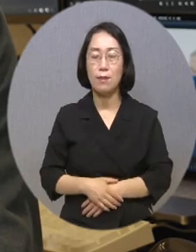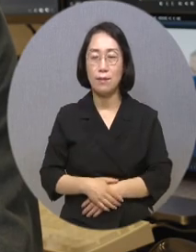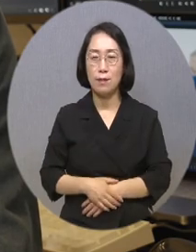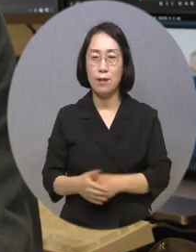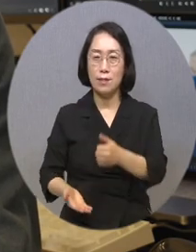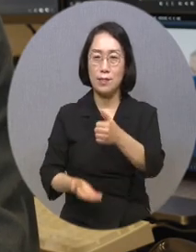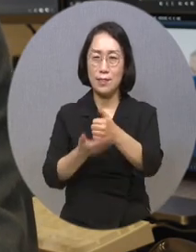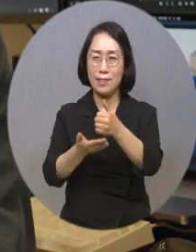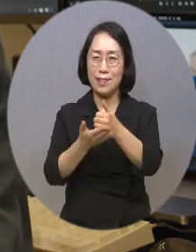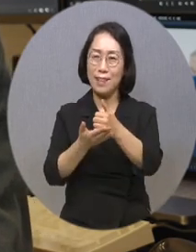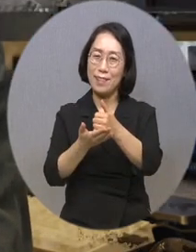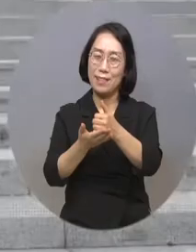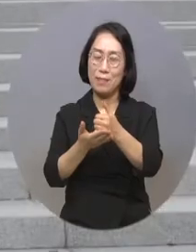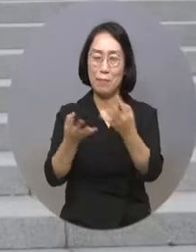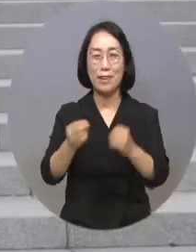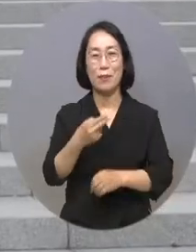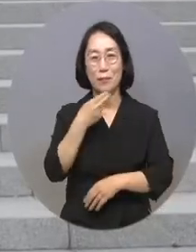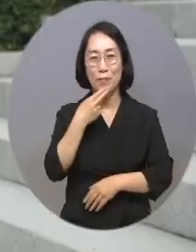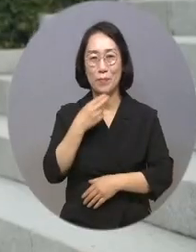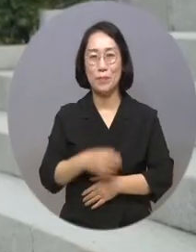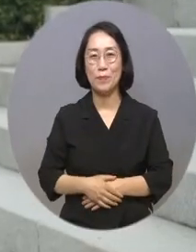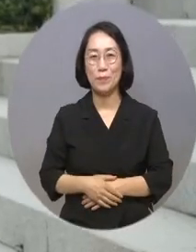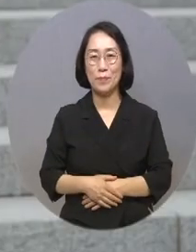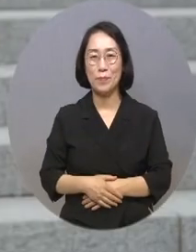칭찬할 건 없는 것 같아요.